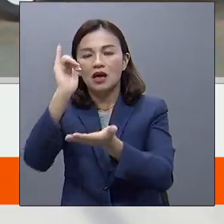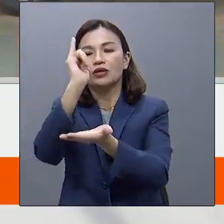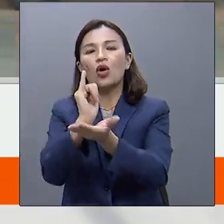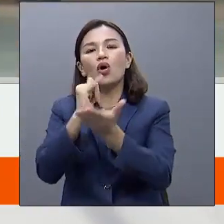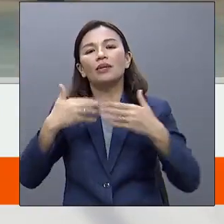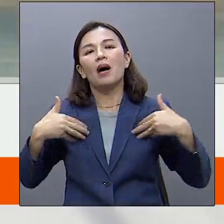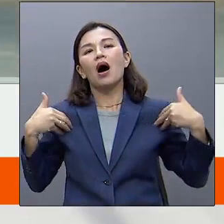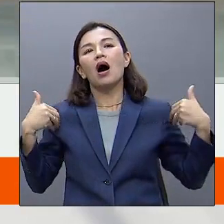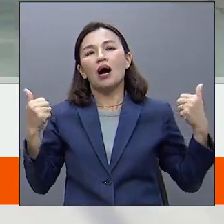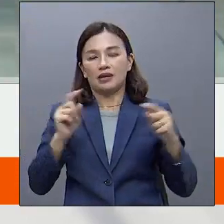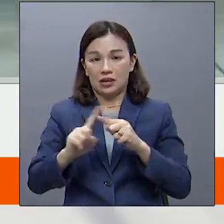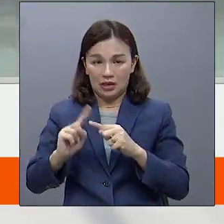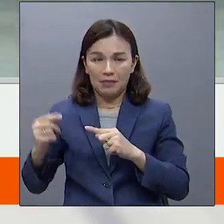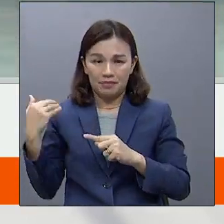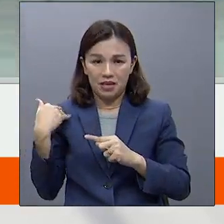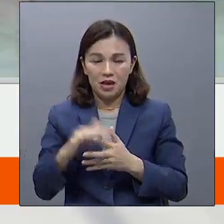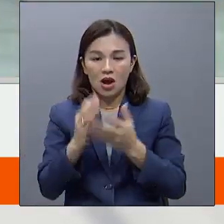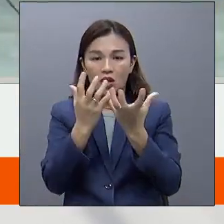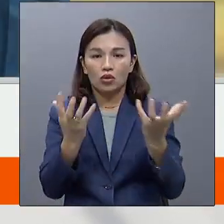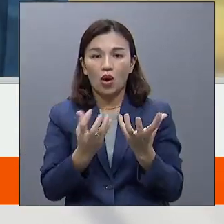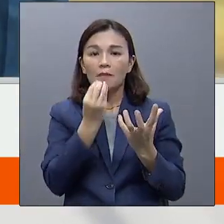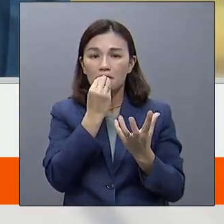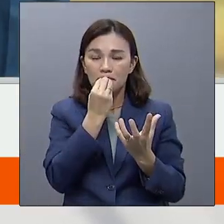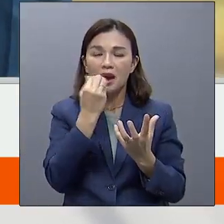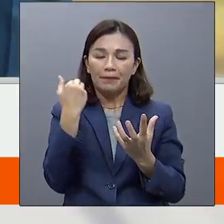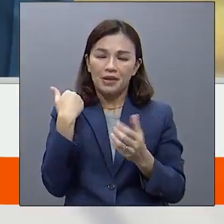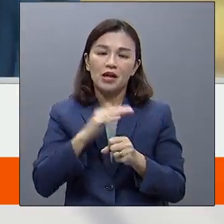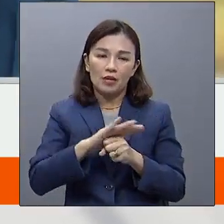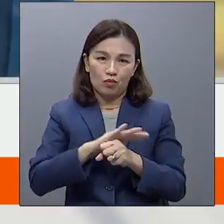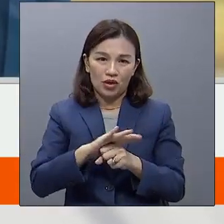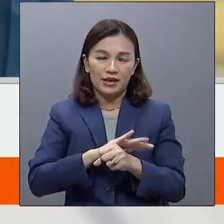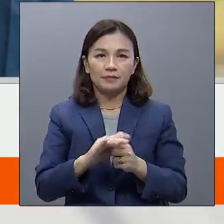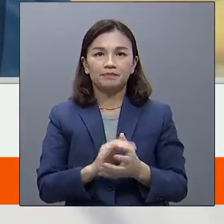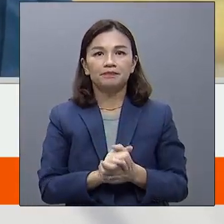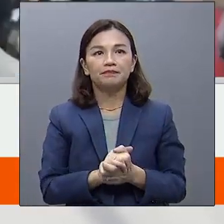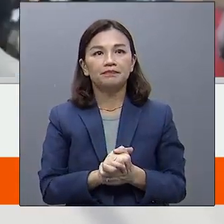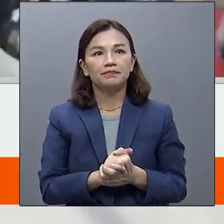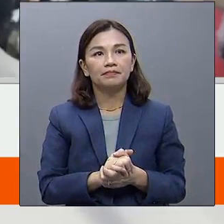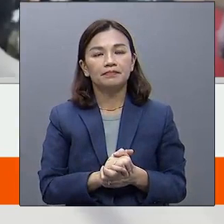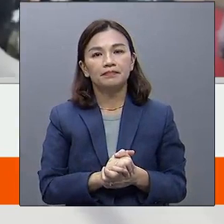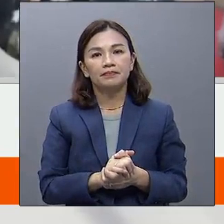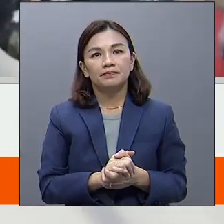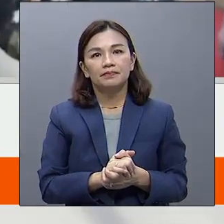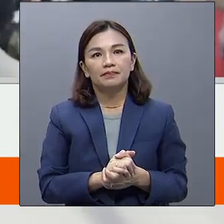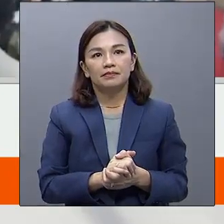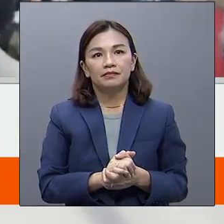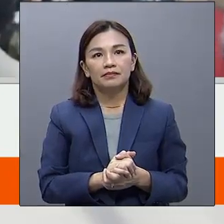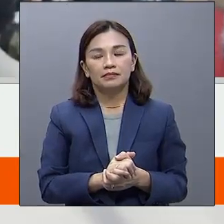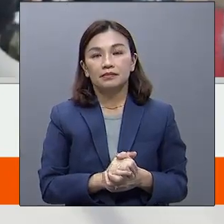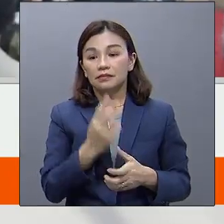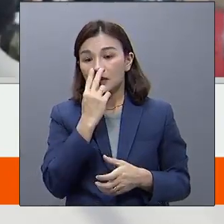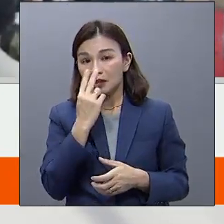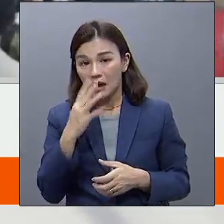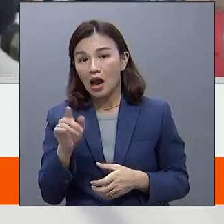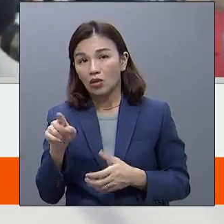นะฮะเอ่อแล้วก็มีอาหารการกินบนเรือนบอกพอสมควรน่ะนะฮะสภาพเอ่อก็ถือว่าถือว่า